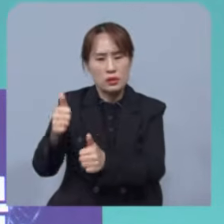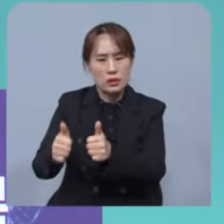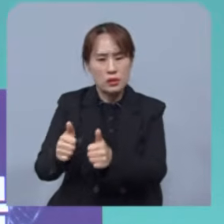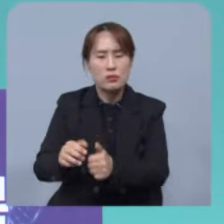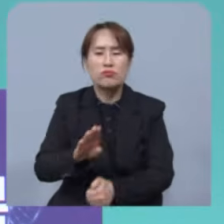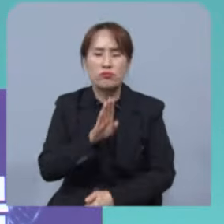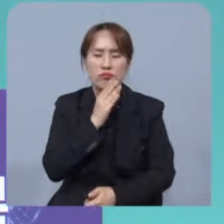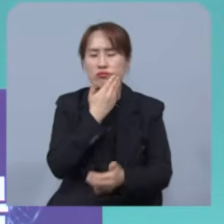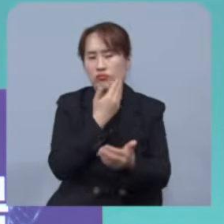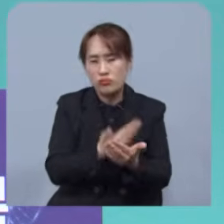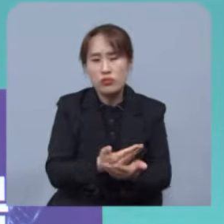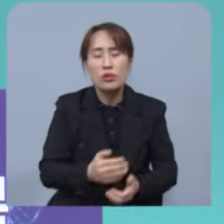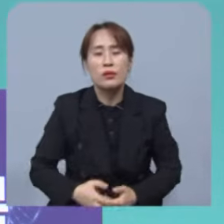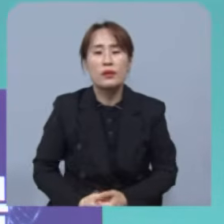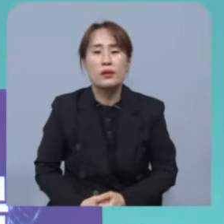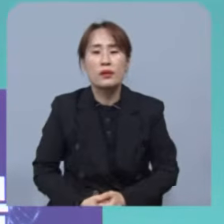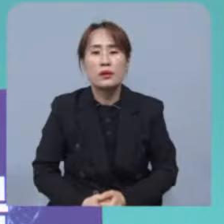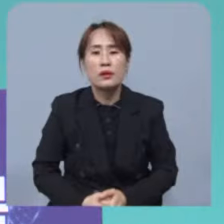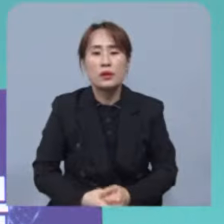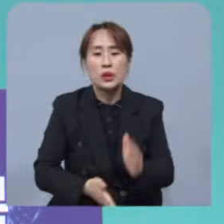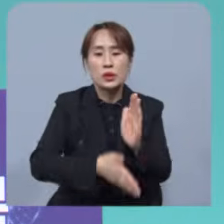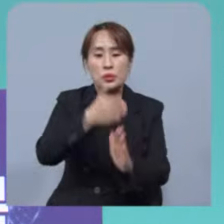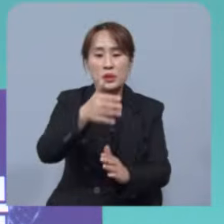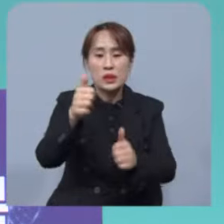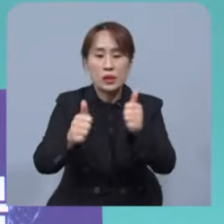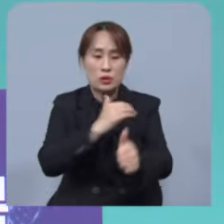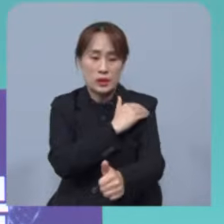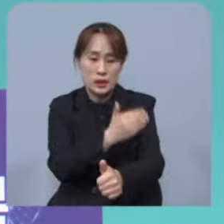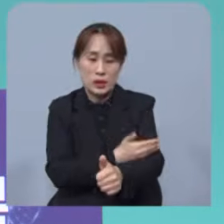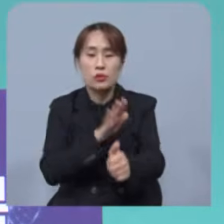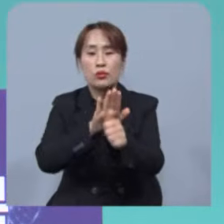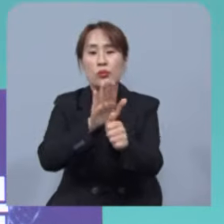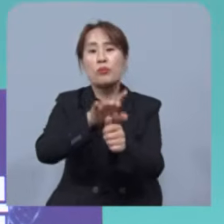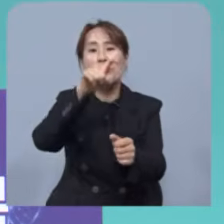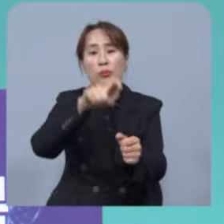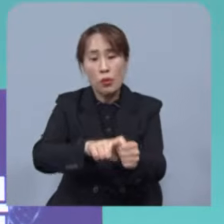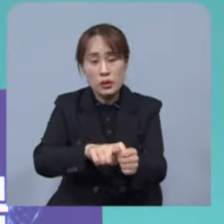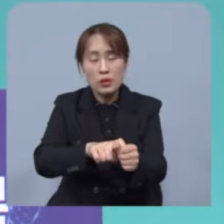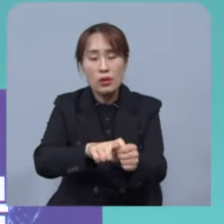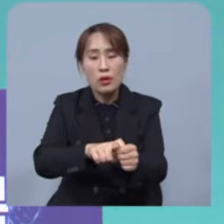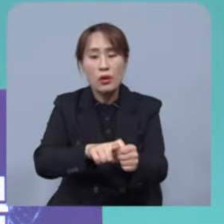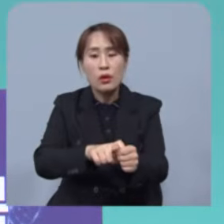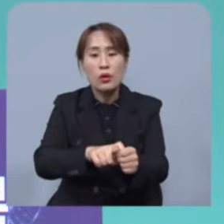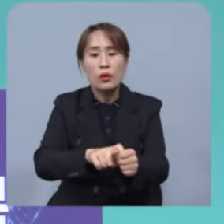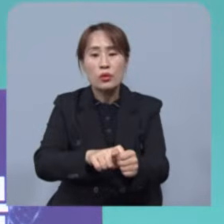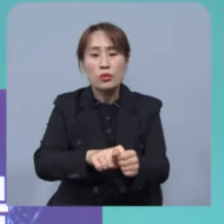매우 중요하게 됐고 그러다 보니까 도시들의 경쟁력을 좀 올리려면 이제